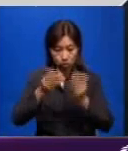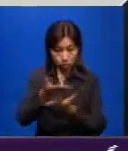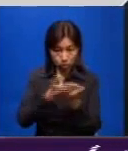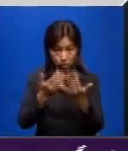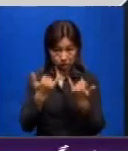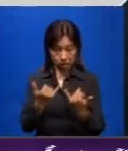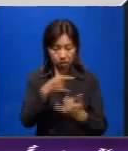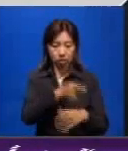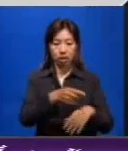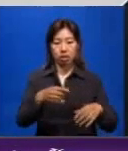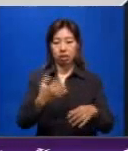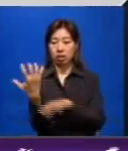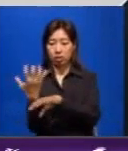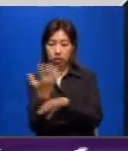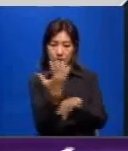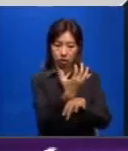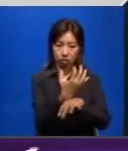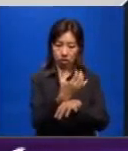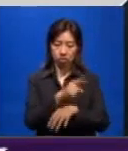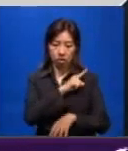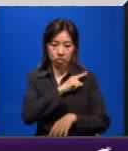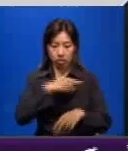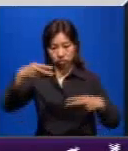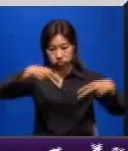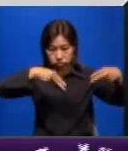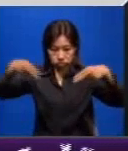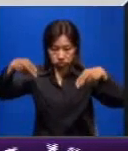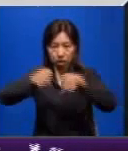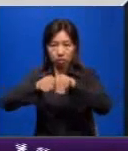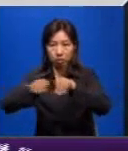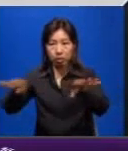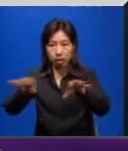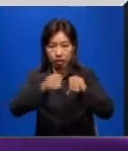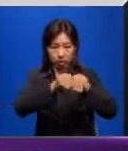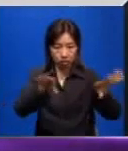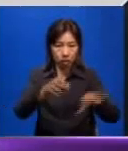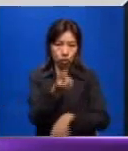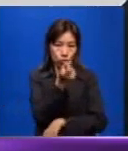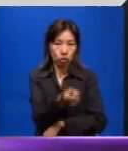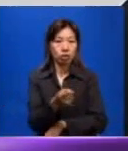ในวันนี้เพื่อให้ประชาชนได้รับรู้ถึงข่าวสารโดยตรงไม่มีการบิ